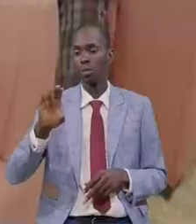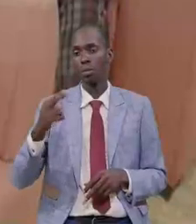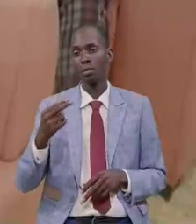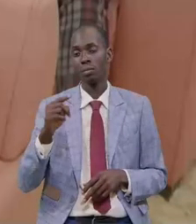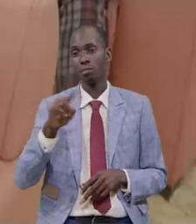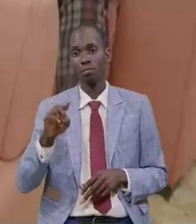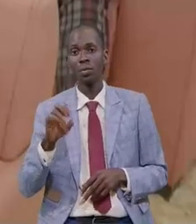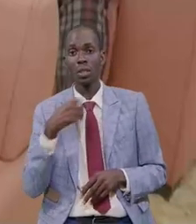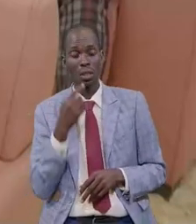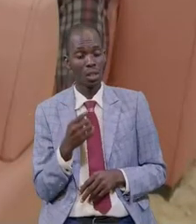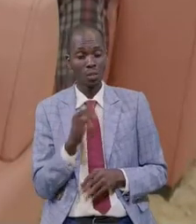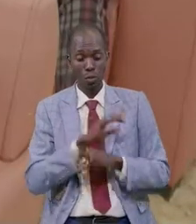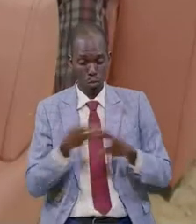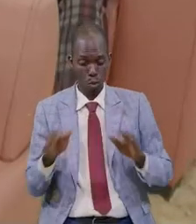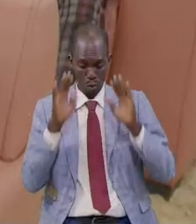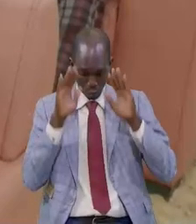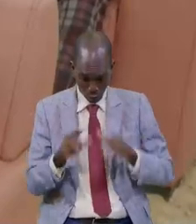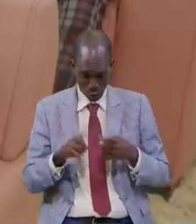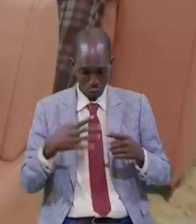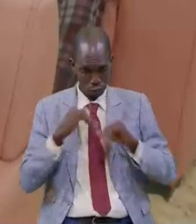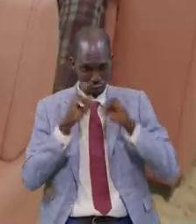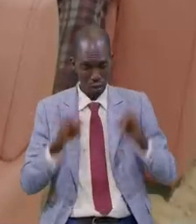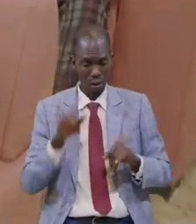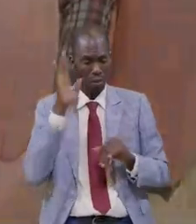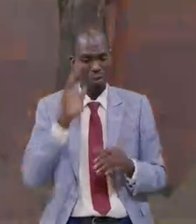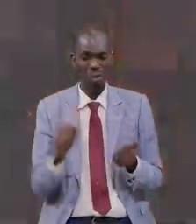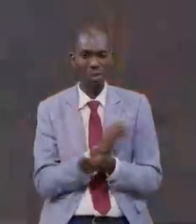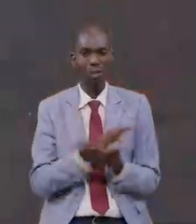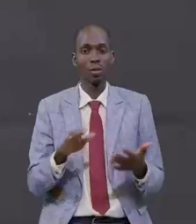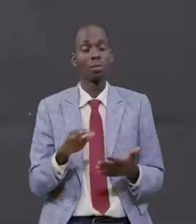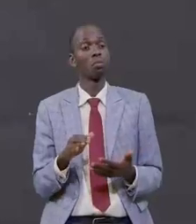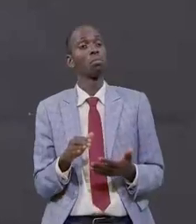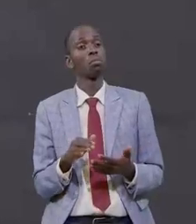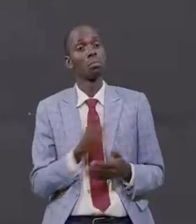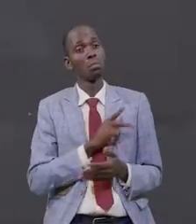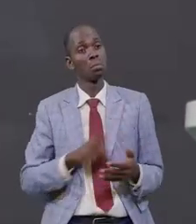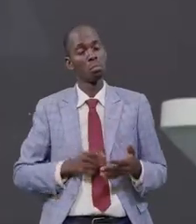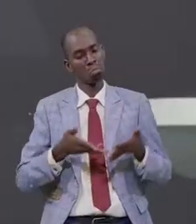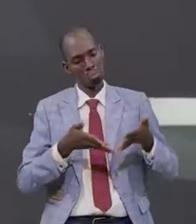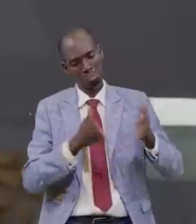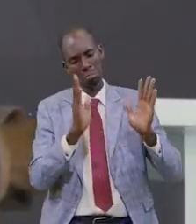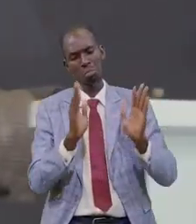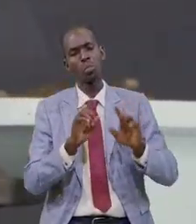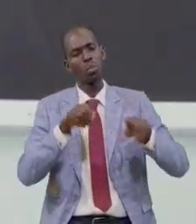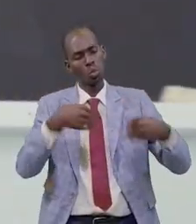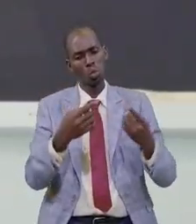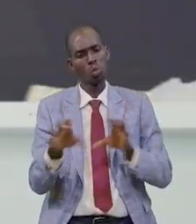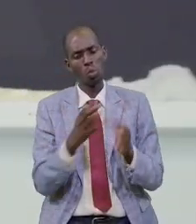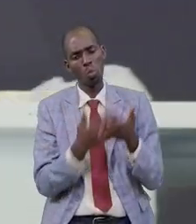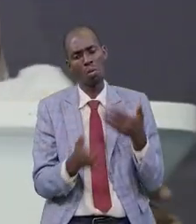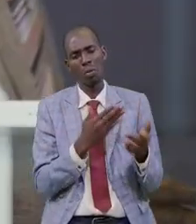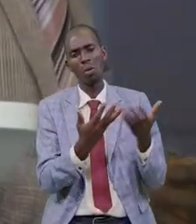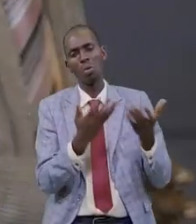fonaise et tout va finir dans ta vie elle a dit vas-y fais ce que tu veux faire